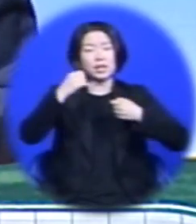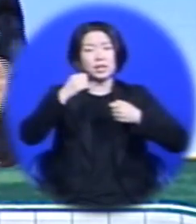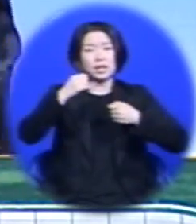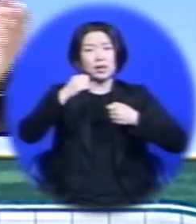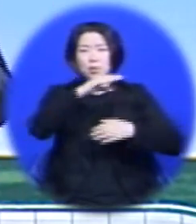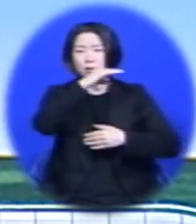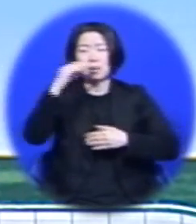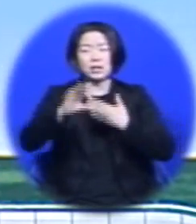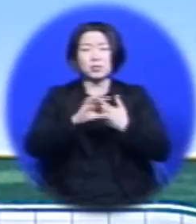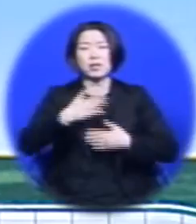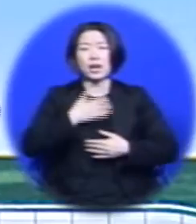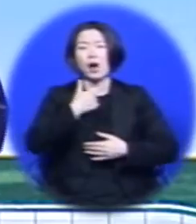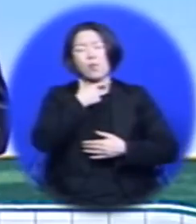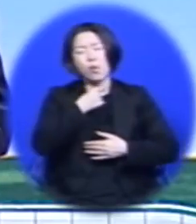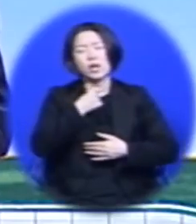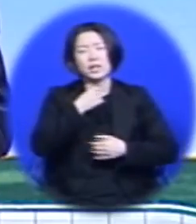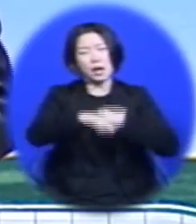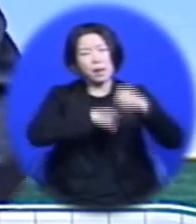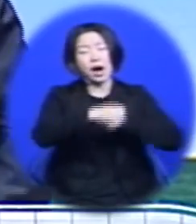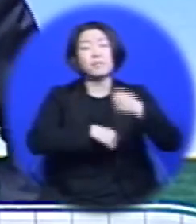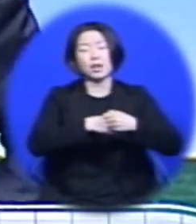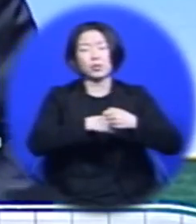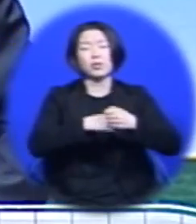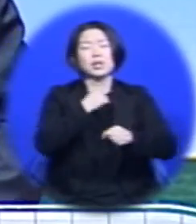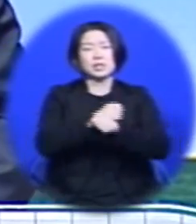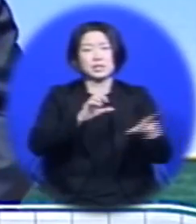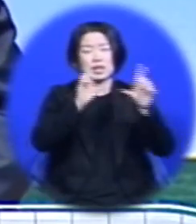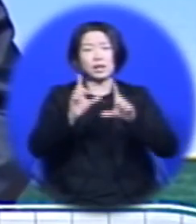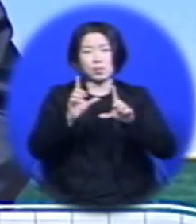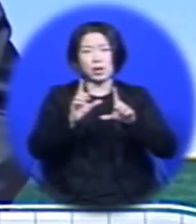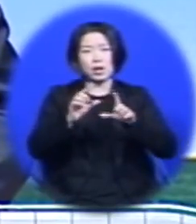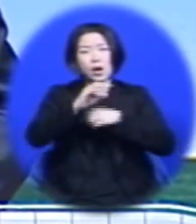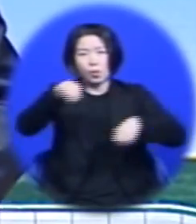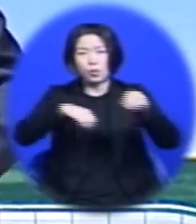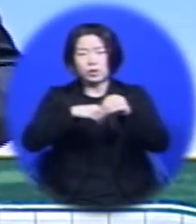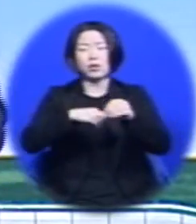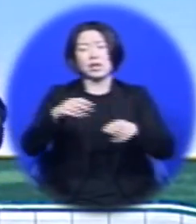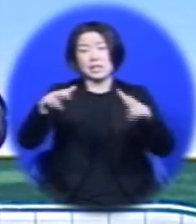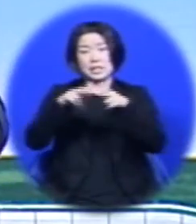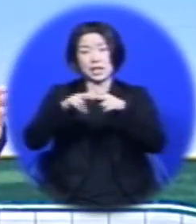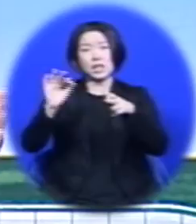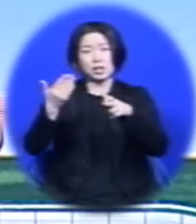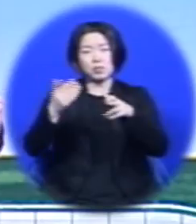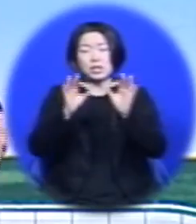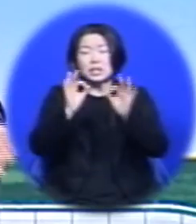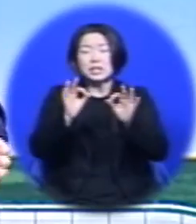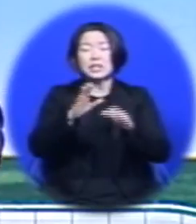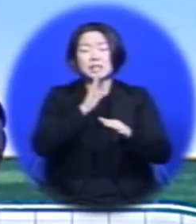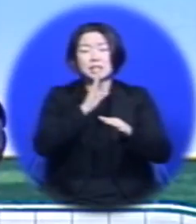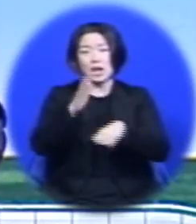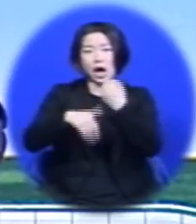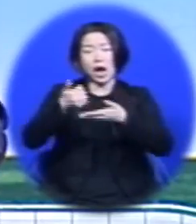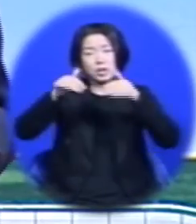내가 원하는 대로 그렇게 살까봐 차라리 장애인이 되면 이제는 진짜 하나님의 종으로 살지